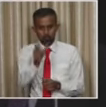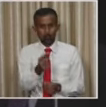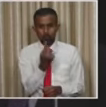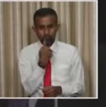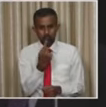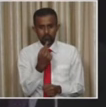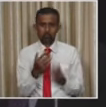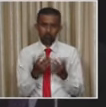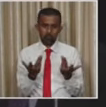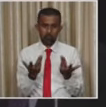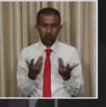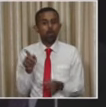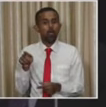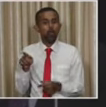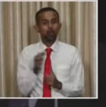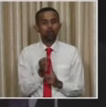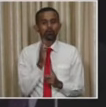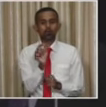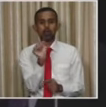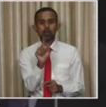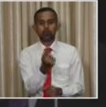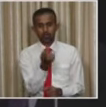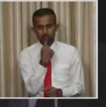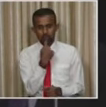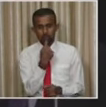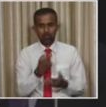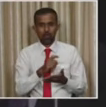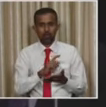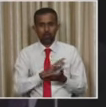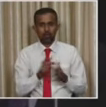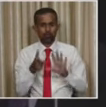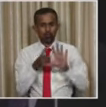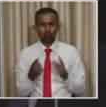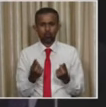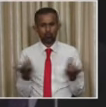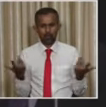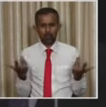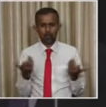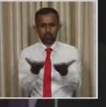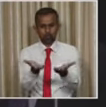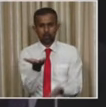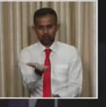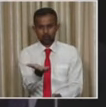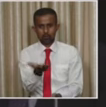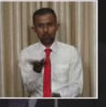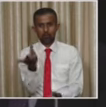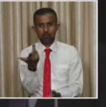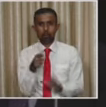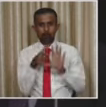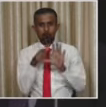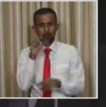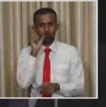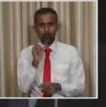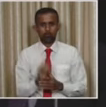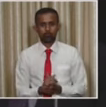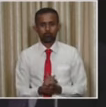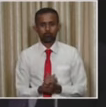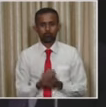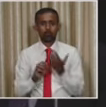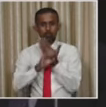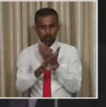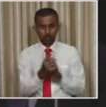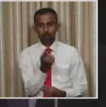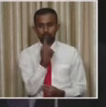දැනගන්න. නැතිනම් ඒ කවුද ජනාධිපති කියලා කියන්නේ? ඒක හැන්සාඩ් බලන්නයි වීඩියෝ බලන්නයි ඕනේ ඔබතුමා දැන් මෙතන ඉන්නවනේ. නැත්තම් අපි බලනවා තමයි ඒක. දැන් ලයිව්